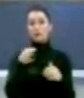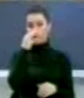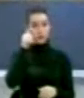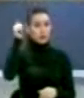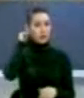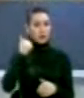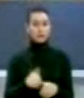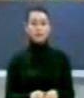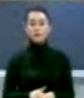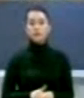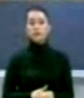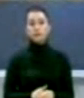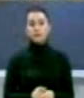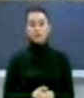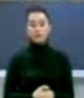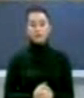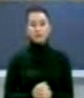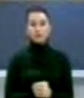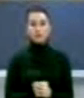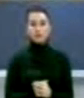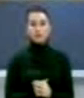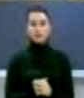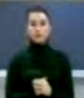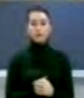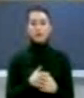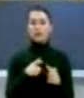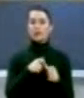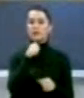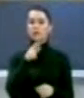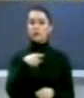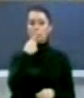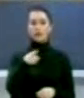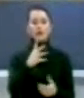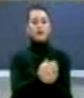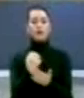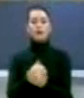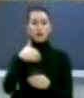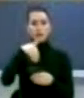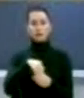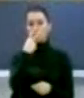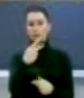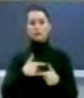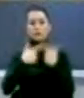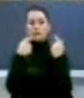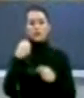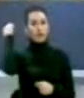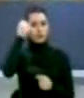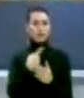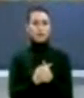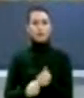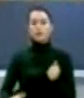djeshit. A qysh mundemi me thonë nuk ka humbz në këtë proces, kur është evidente që Kosova është